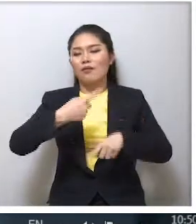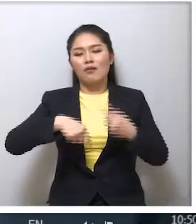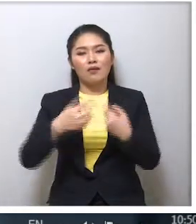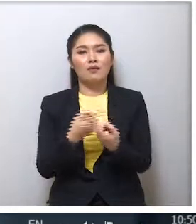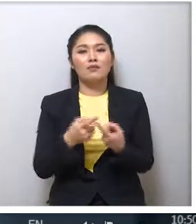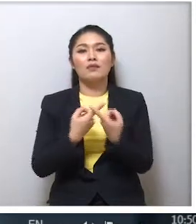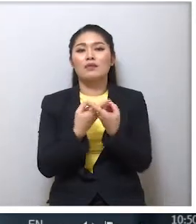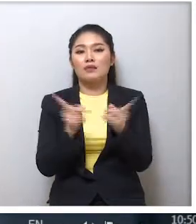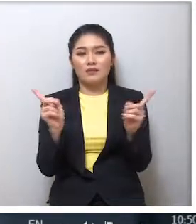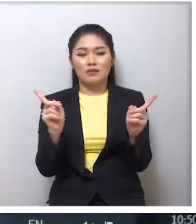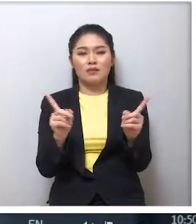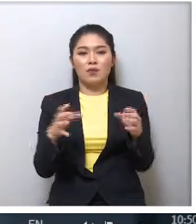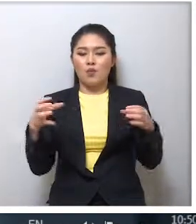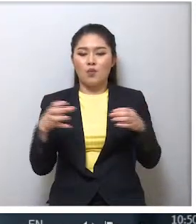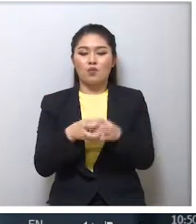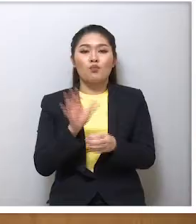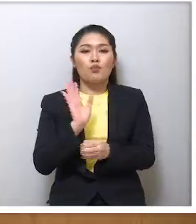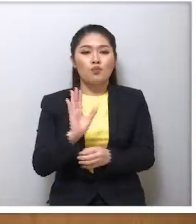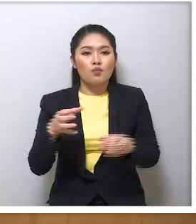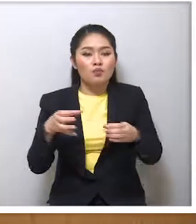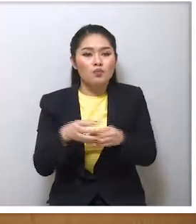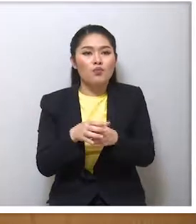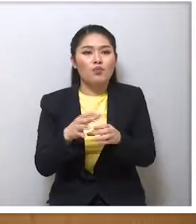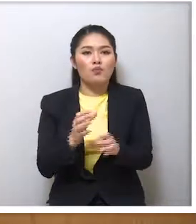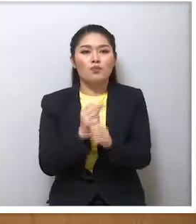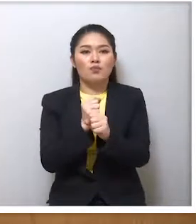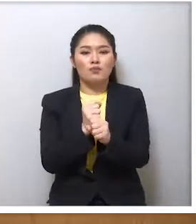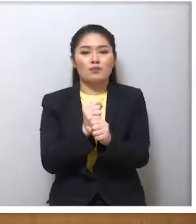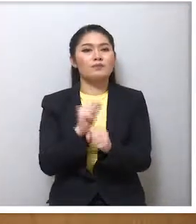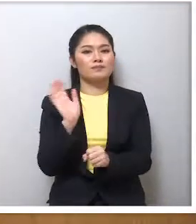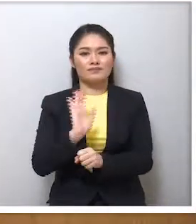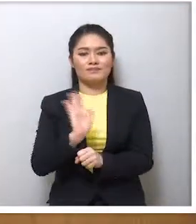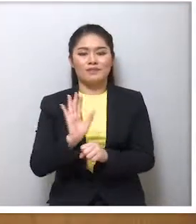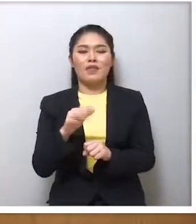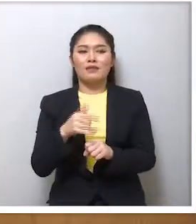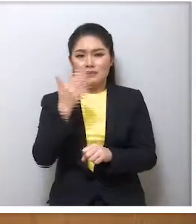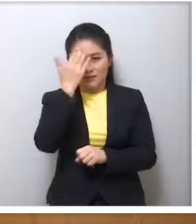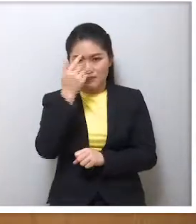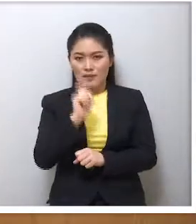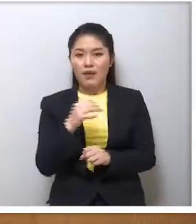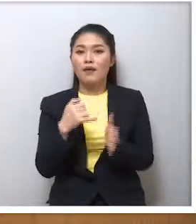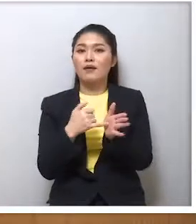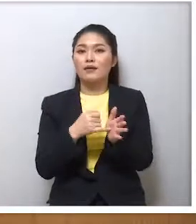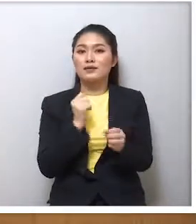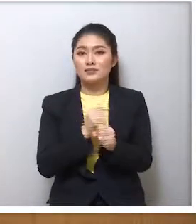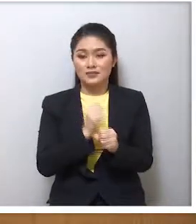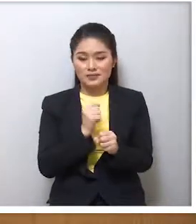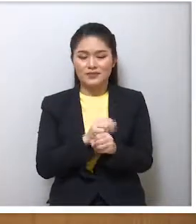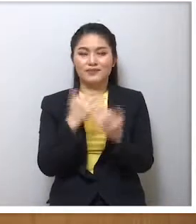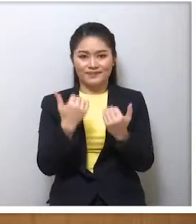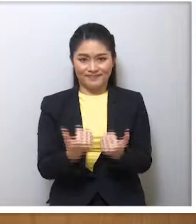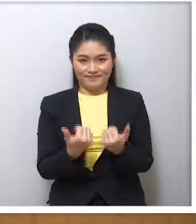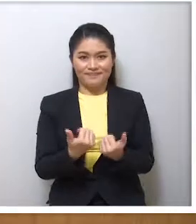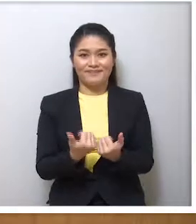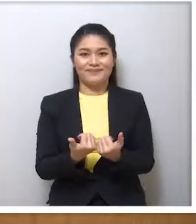ราจะไม่พิมพ์ตัวหนังสือเป็นชุดเดียวกันเพื่อสะดวกในการทำแอนิเมชันนะครับทีนี้ในครั้งนี้เนี่ยเ